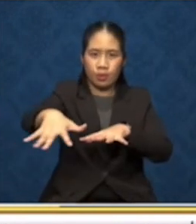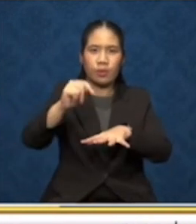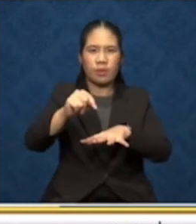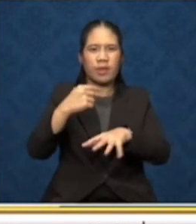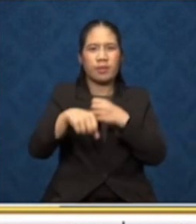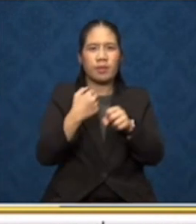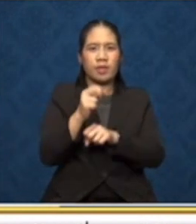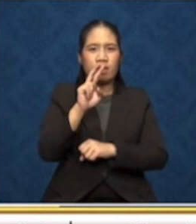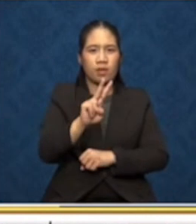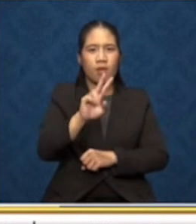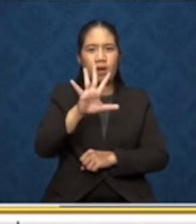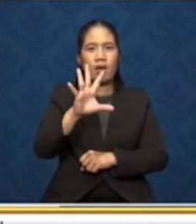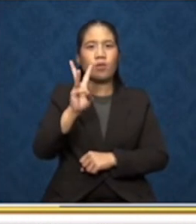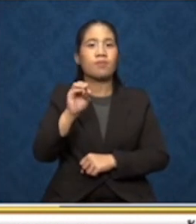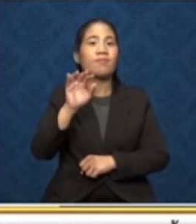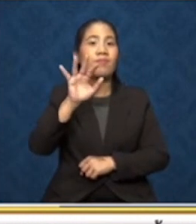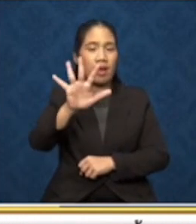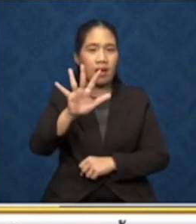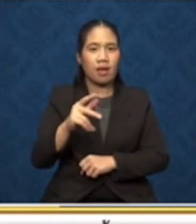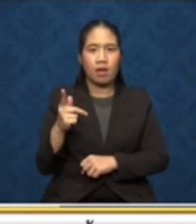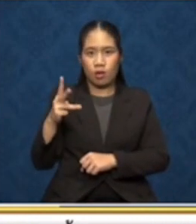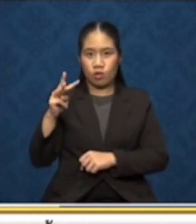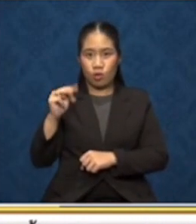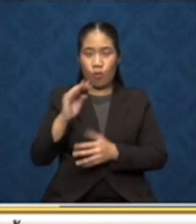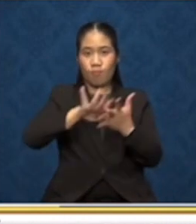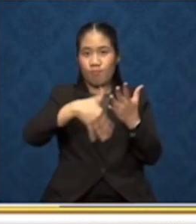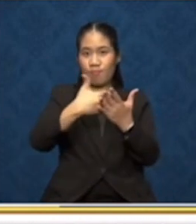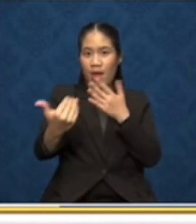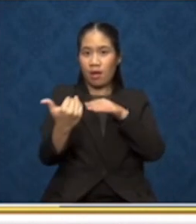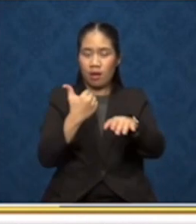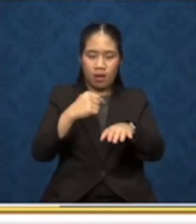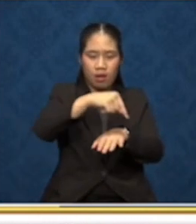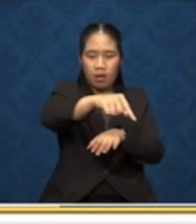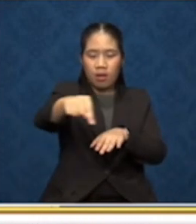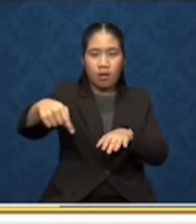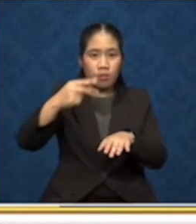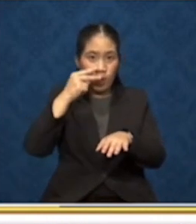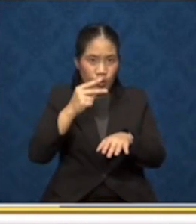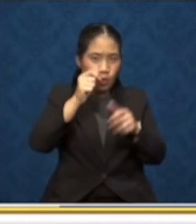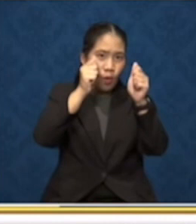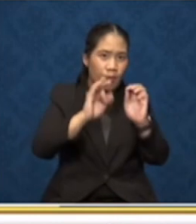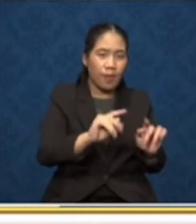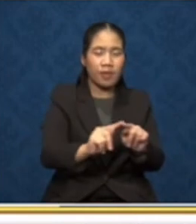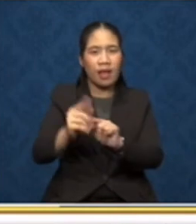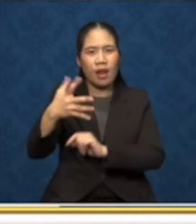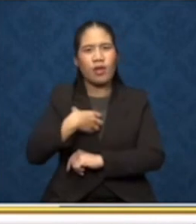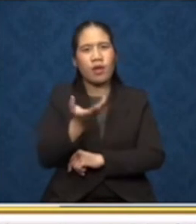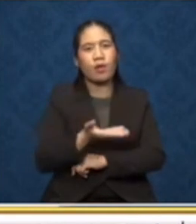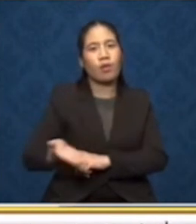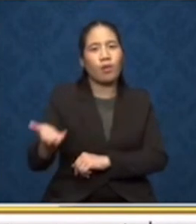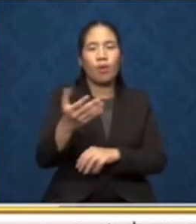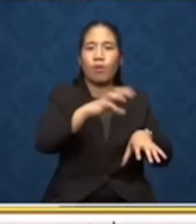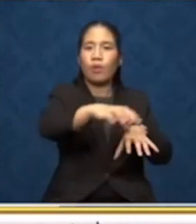ค์เมื่อปี2565ทางกรมโยธาธิการและผังเมืองได้สำรวจออกแบบแล้วจึงอยากให้หน่วยงานที่เกี่ยวข้องได้ประสานงบประม